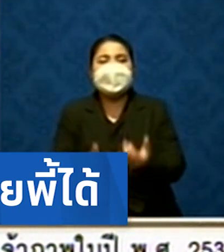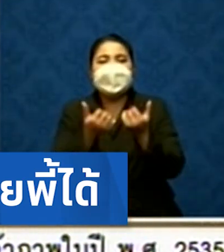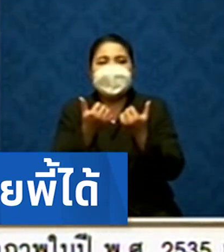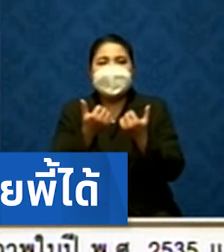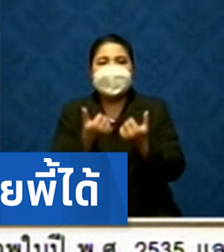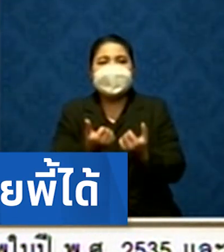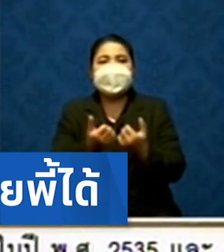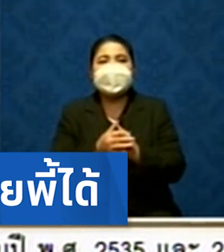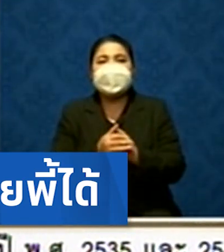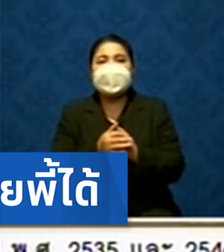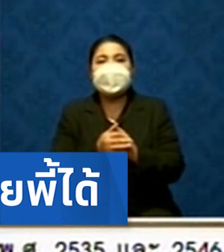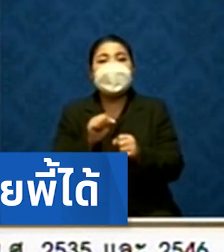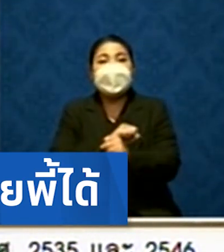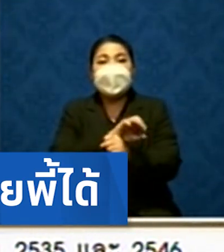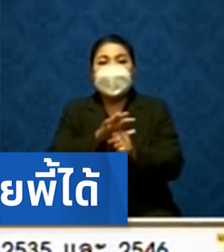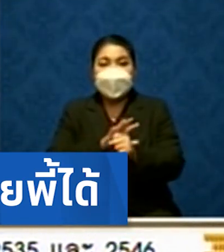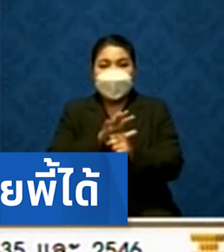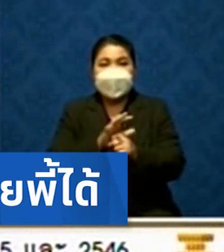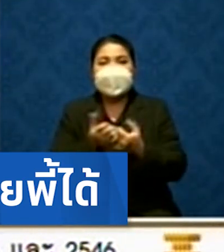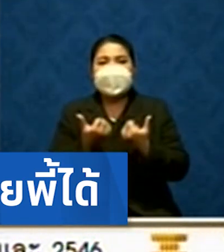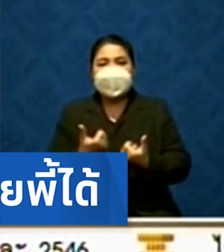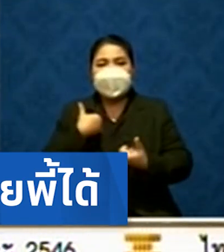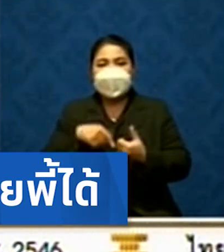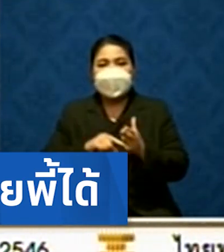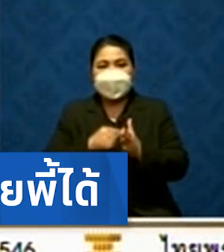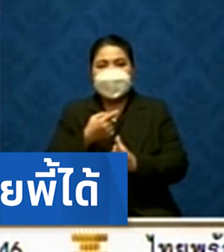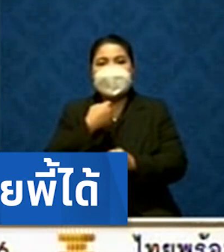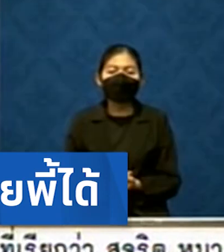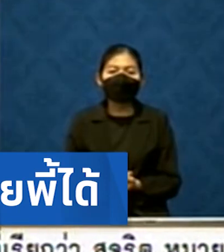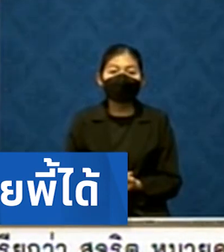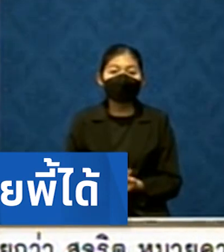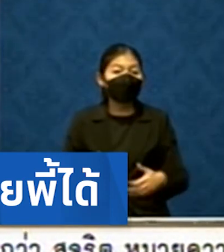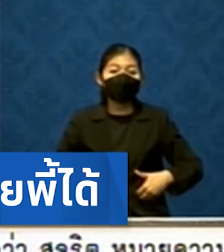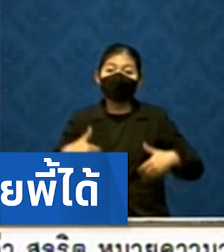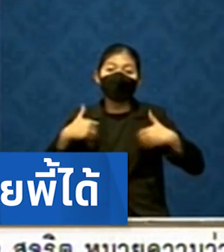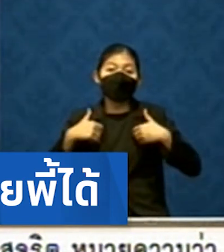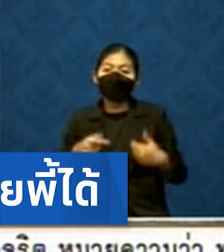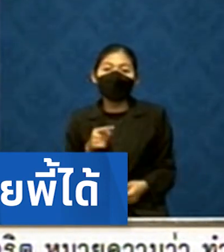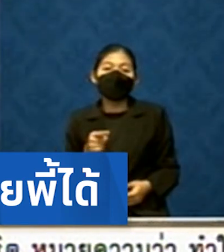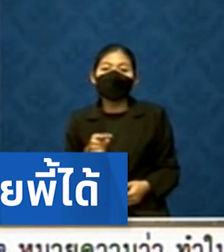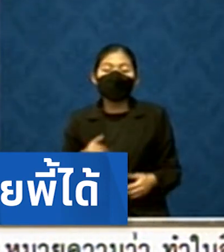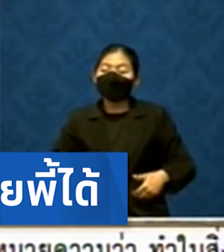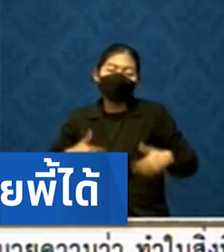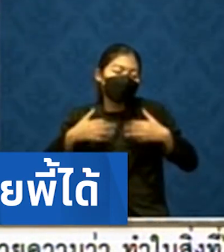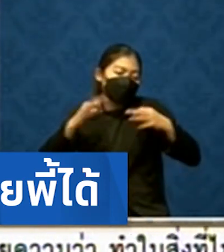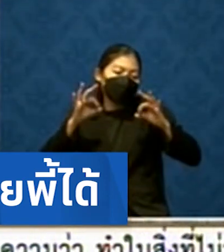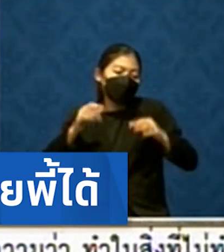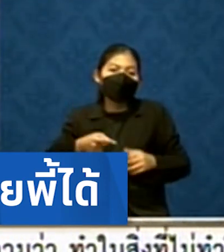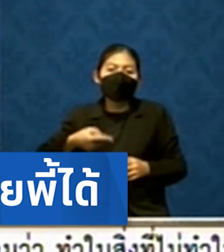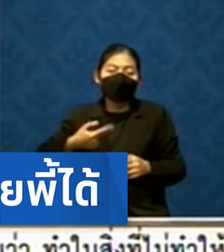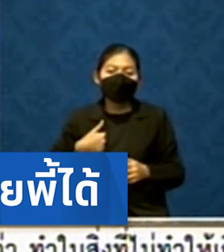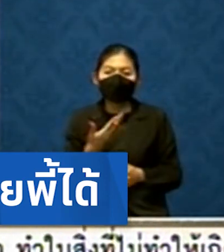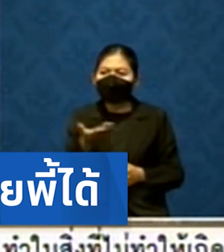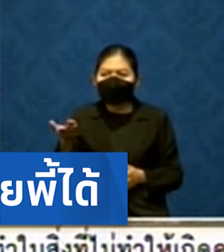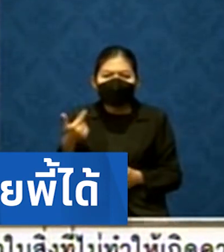งนะครับหรือว่าสสพรรคประชาชาตินะครับที่วันนี้อภิปรายได้อย่างยอดเยี่ยมนะครับคือคุณกูเฮงยาวอฮั